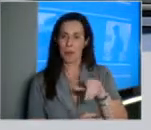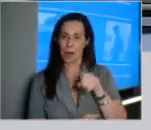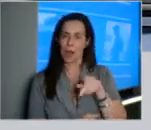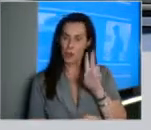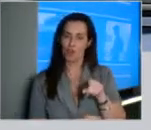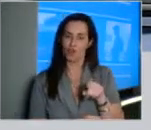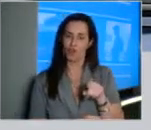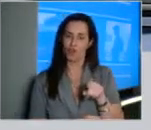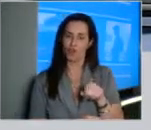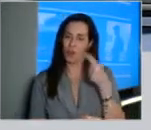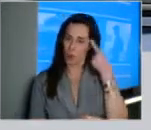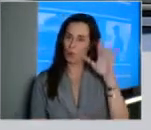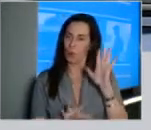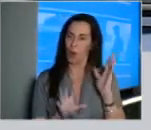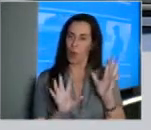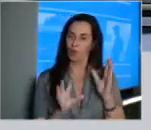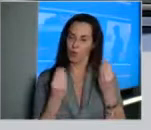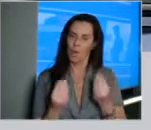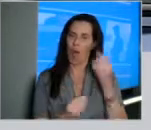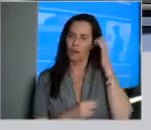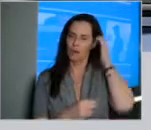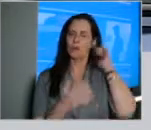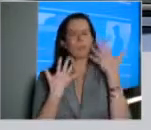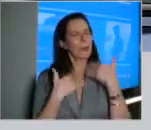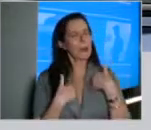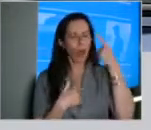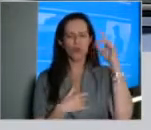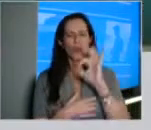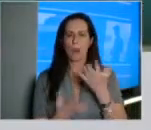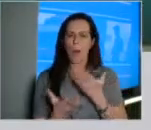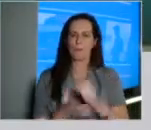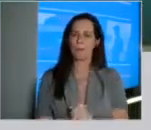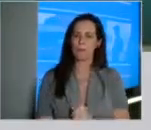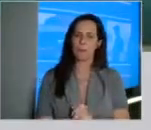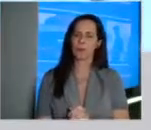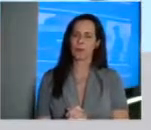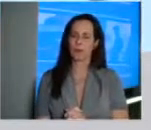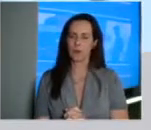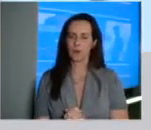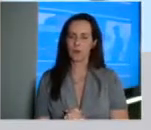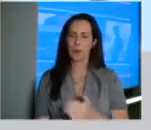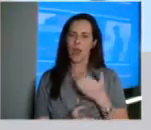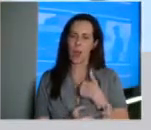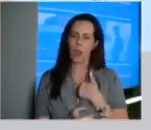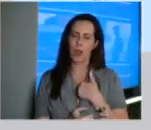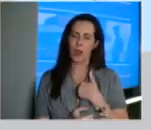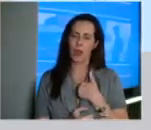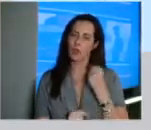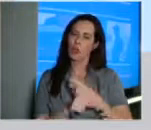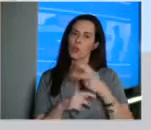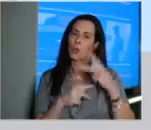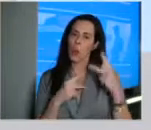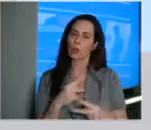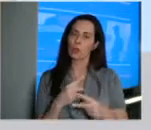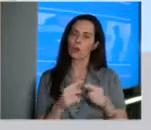יש יוזמה מאוד מבורכת. תספר לנו קצת על היוזמה שלך. אני בונה פרויקט